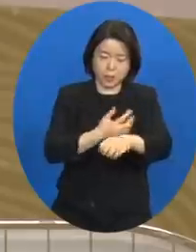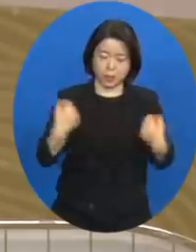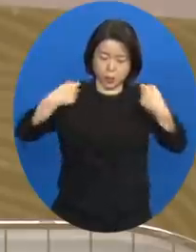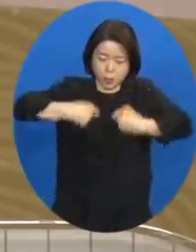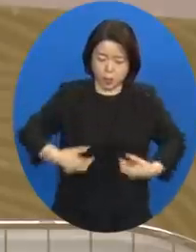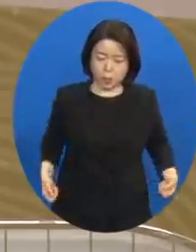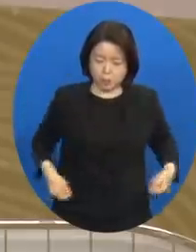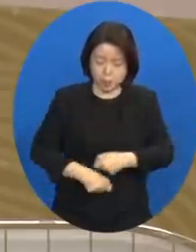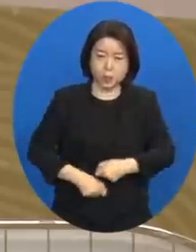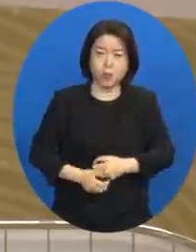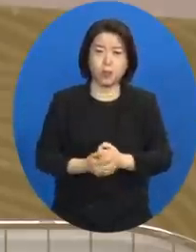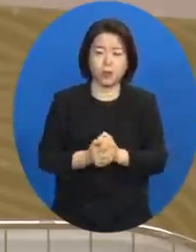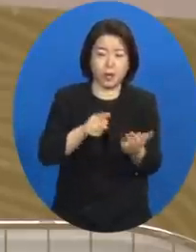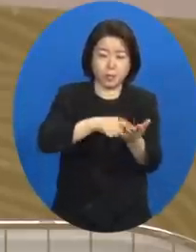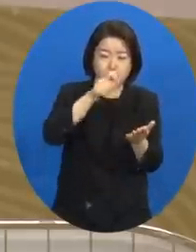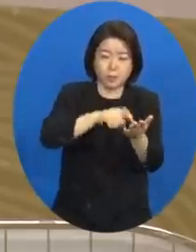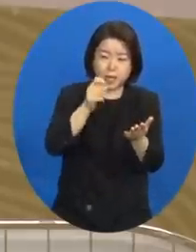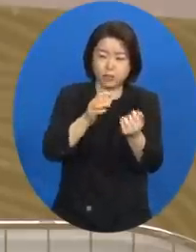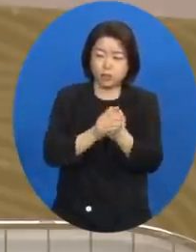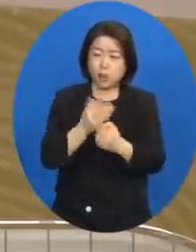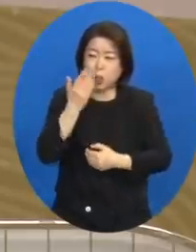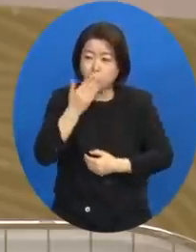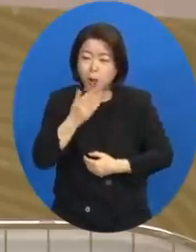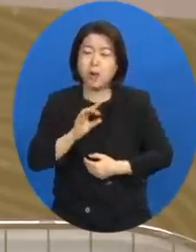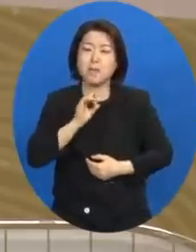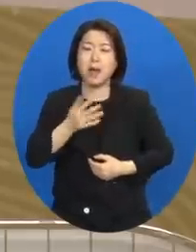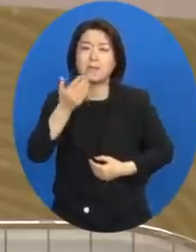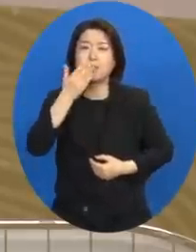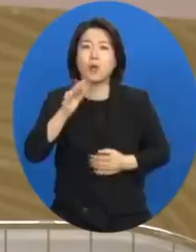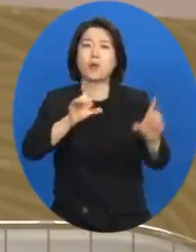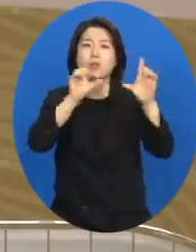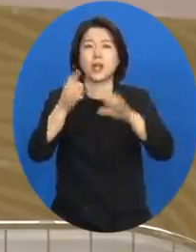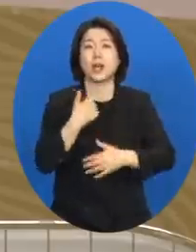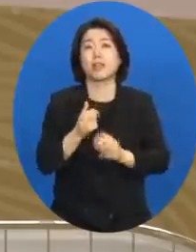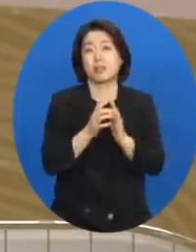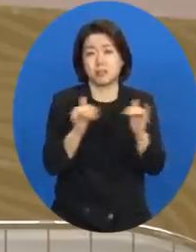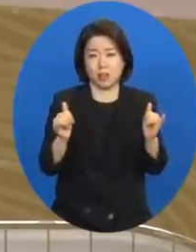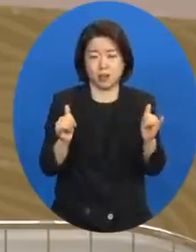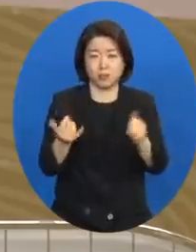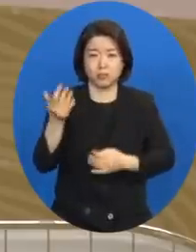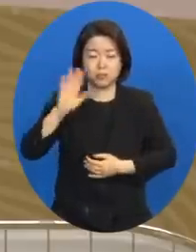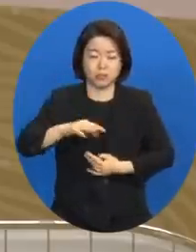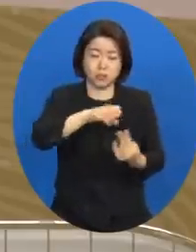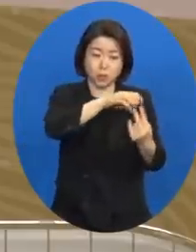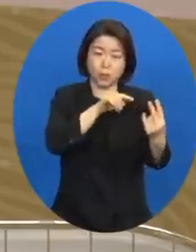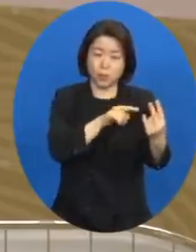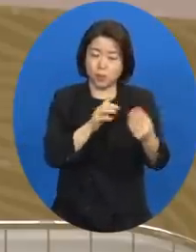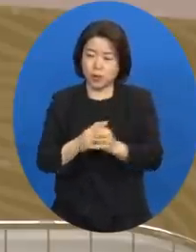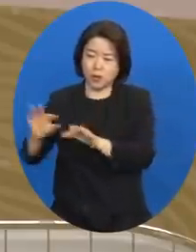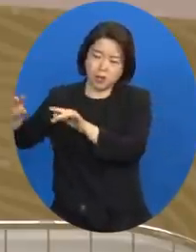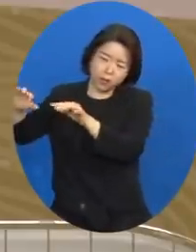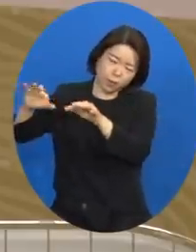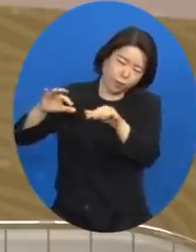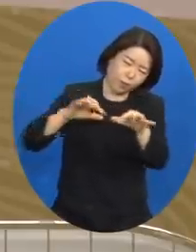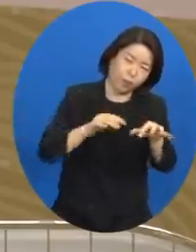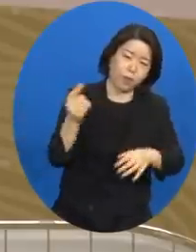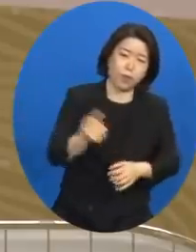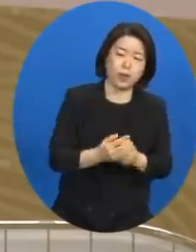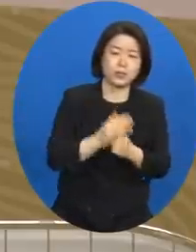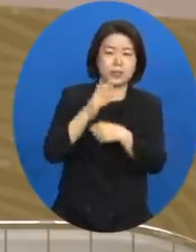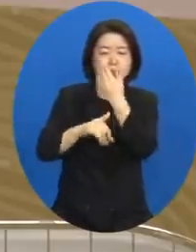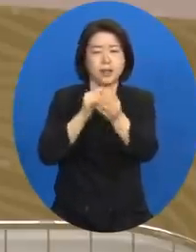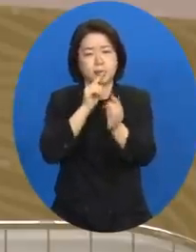메뚜기와 석청을 먹고 그렇게 살았던 사람입니다. 그런데 세례 요한에게로 사람들이 찾아 나와서 하나님의 말씀을